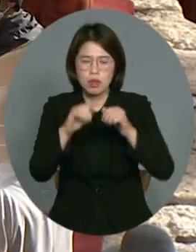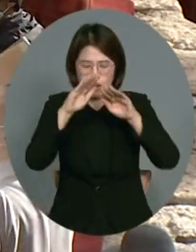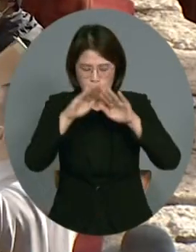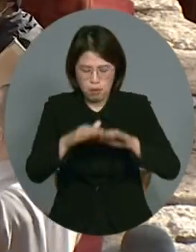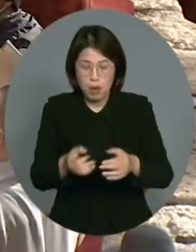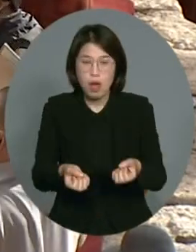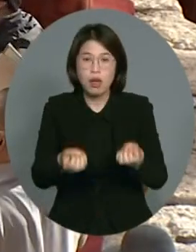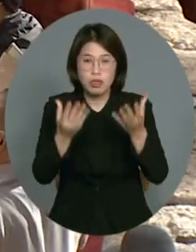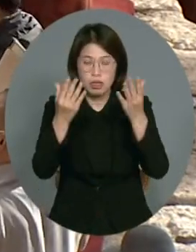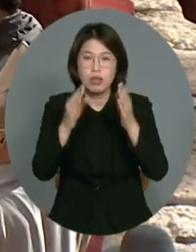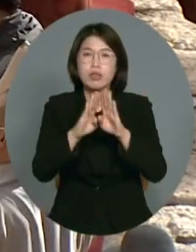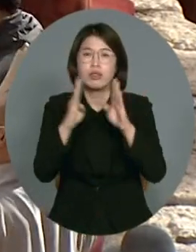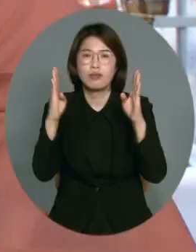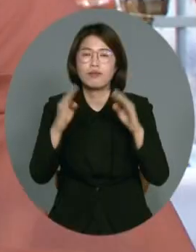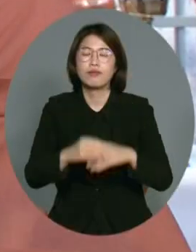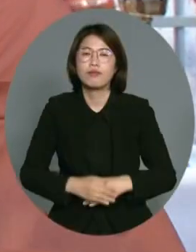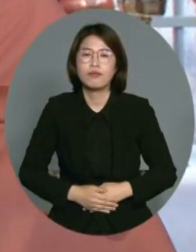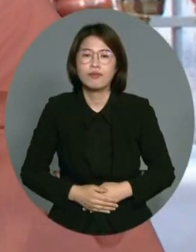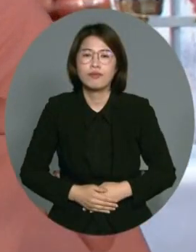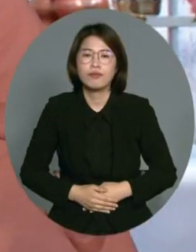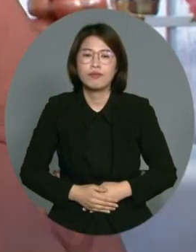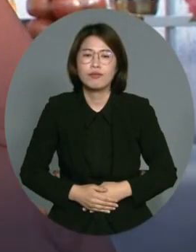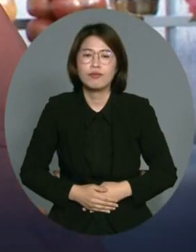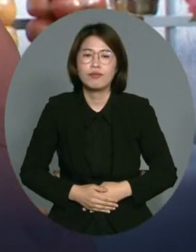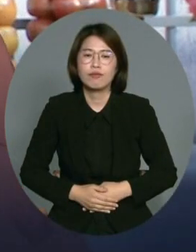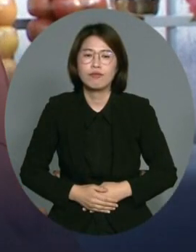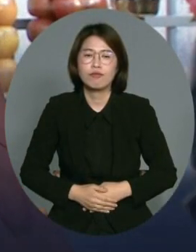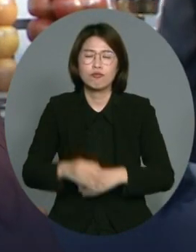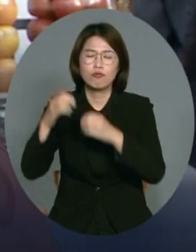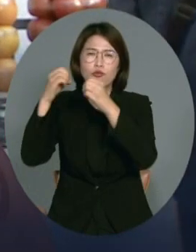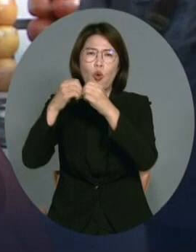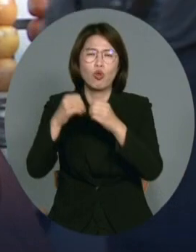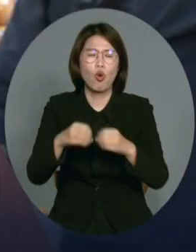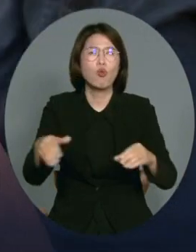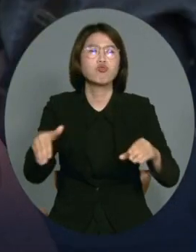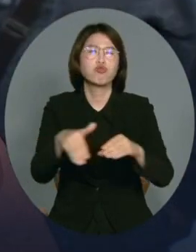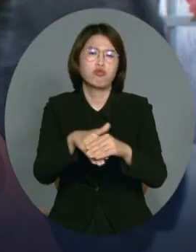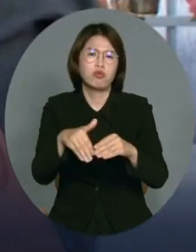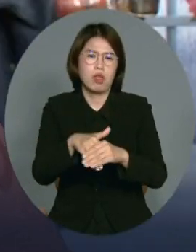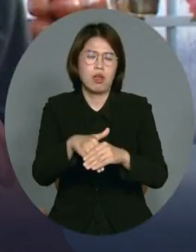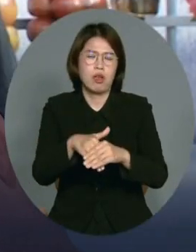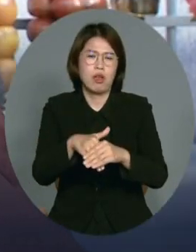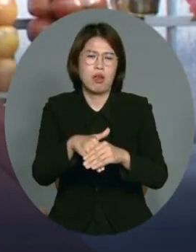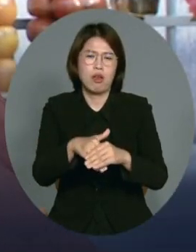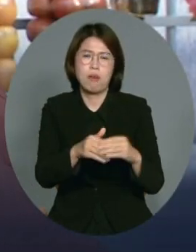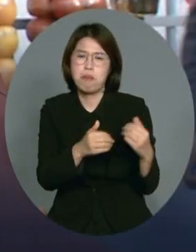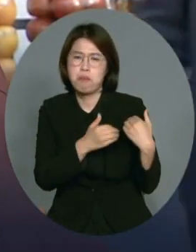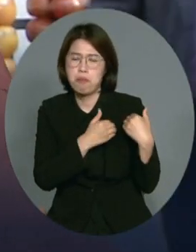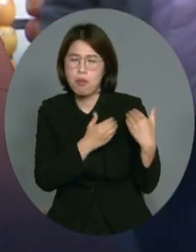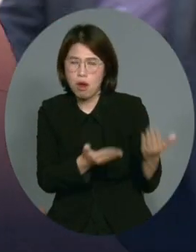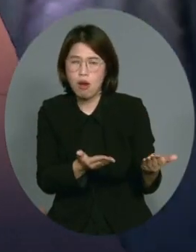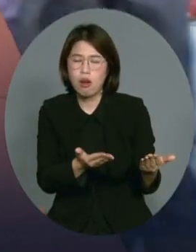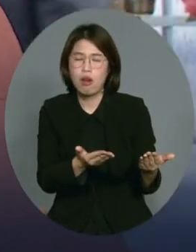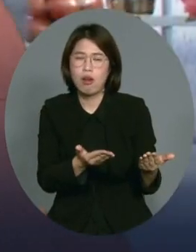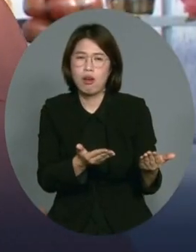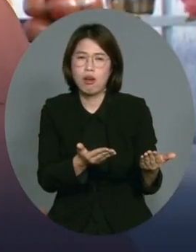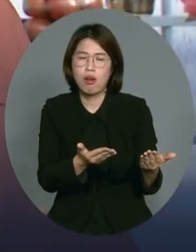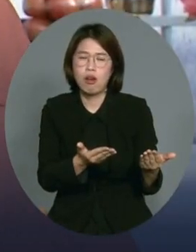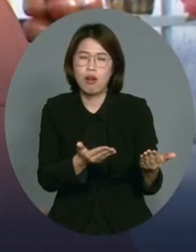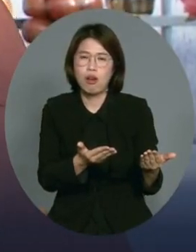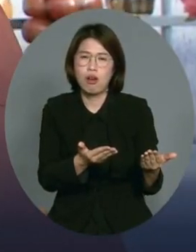고불식을 현장에서 열었습니다. 찬란한 전통문화 자산을 이렇게 방치한다는 것은